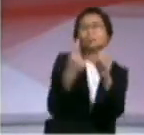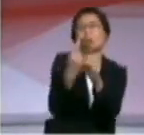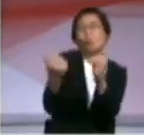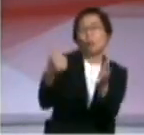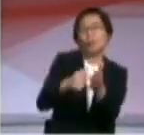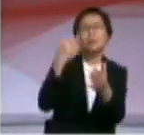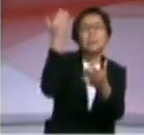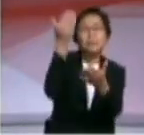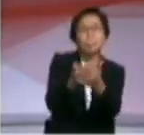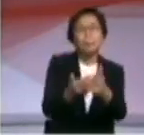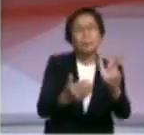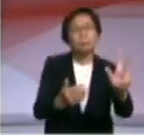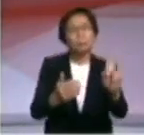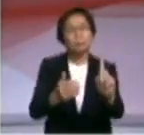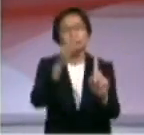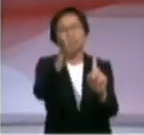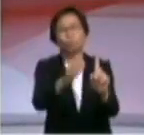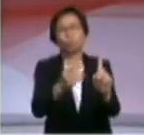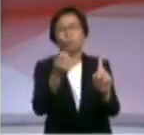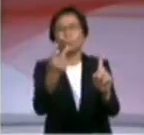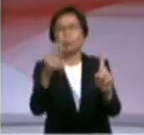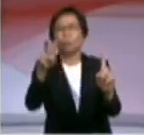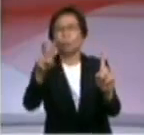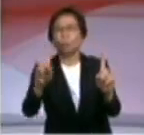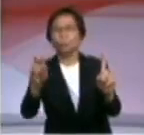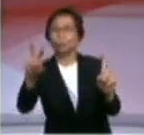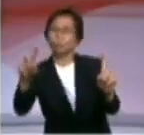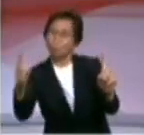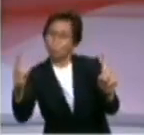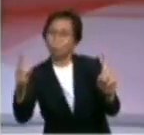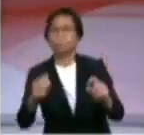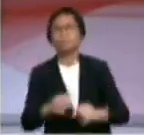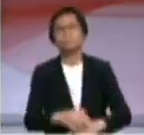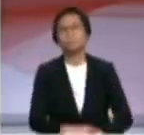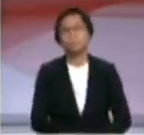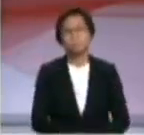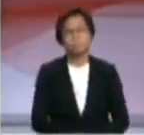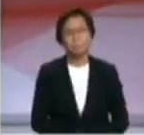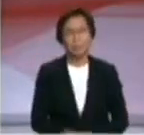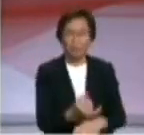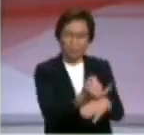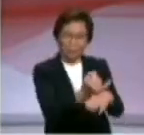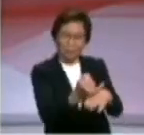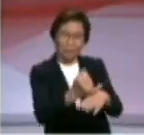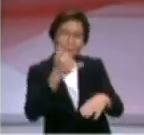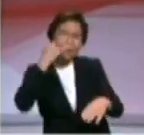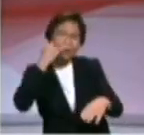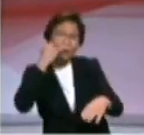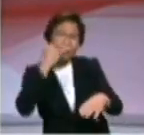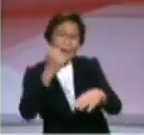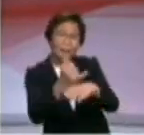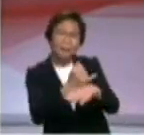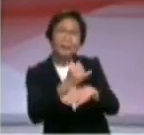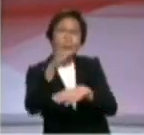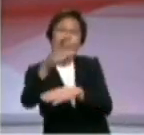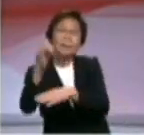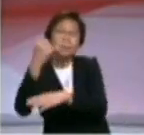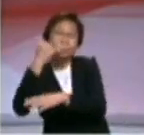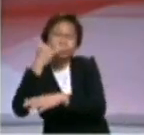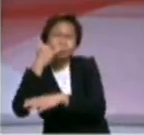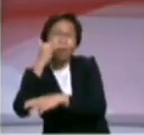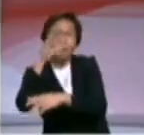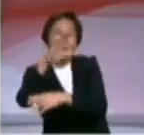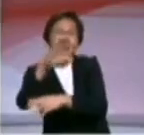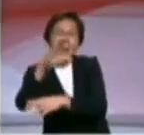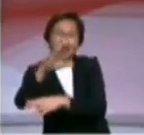sehingga 31 Disember 2021. Industri telekomunikasi bersedia untuk